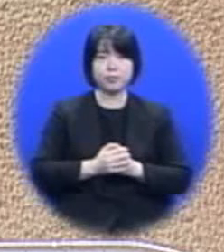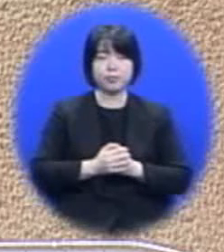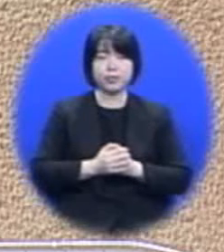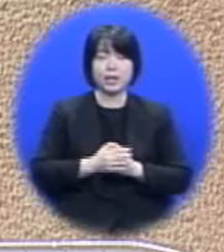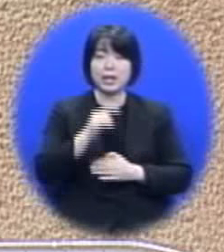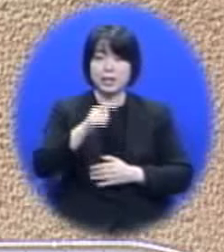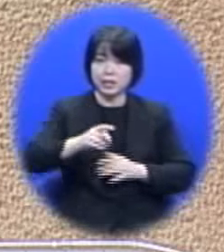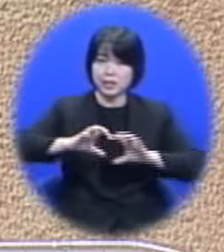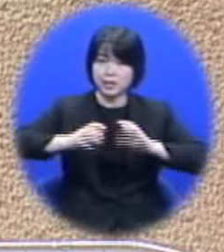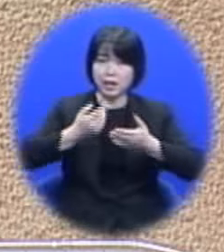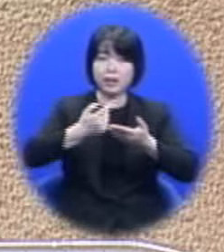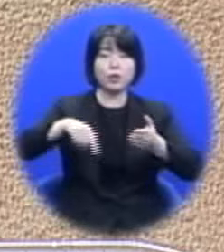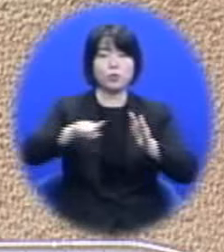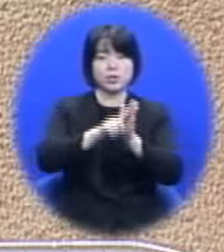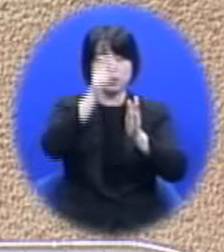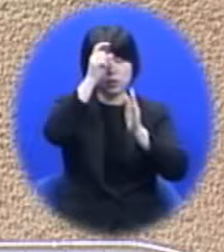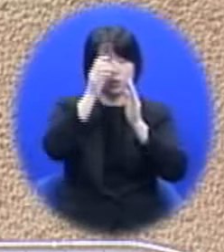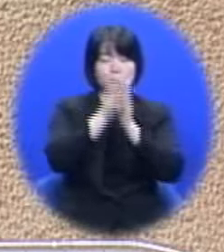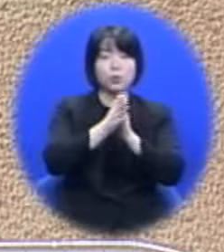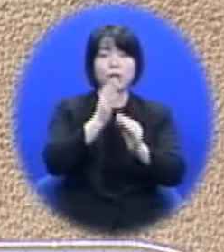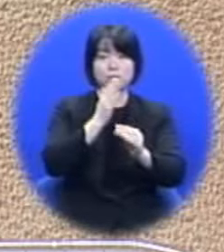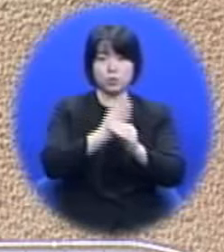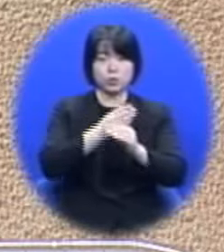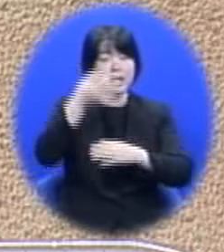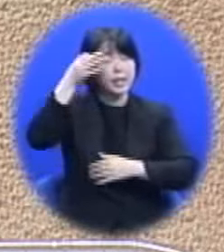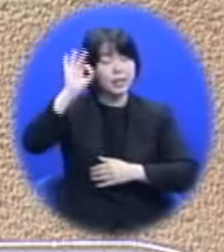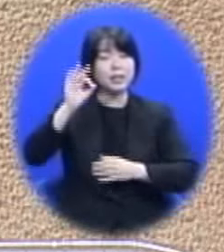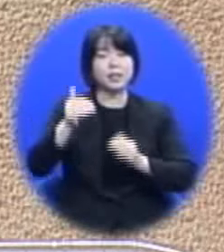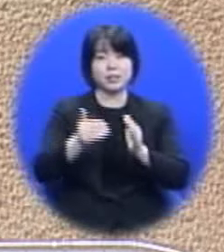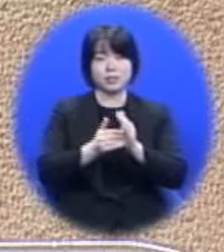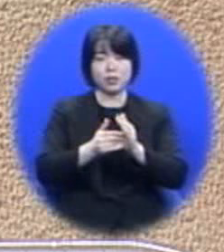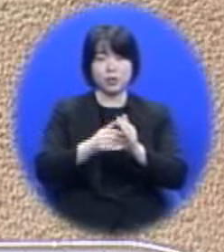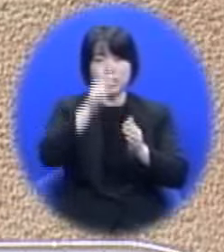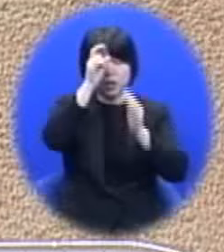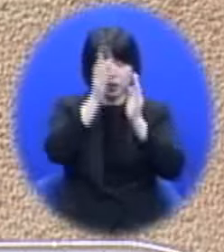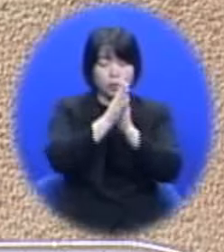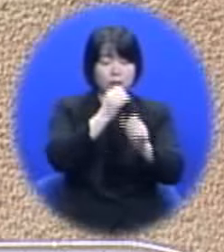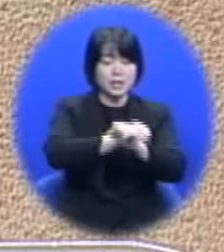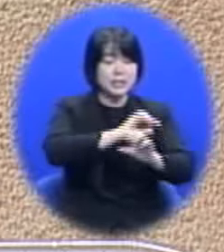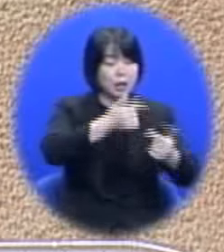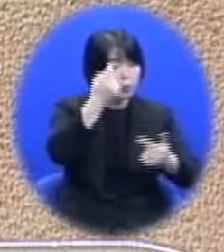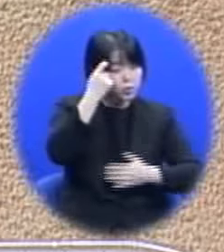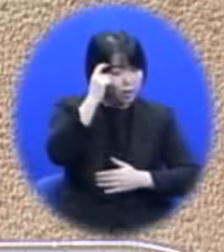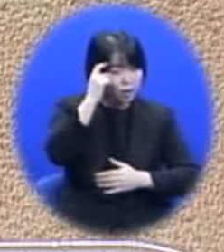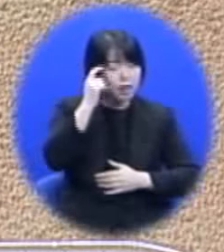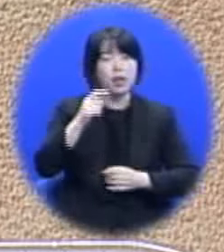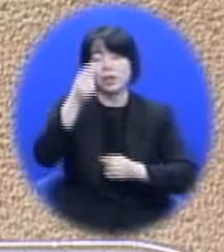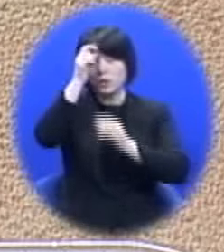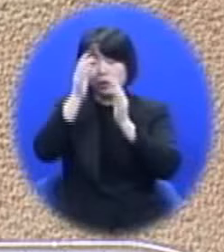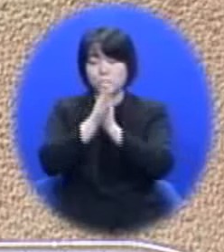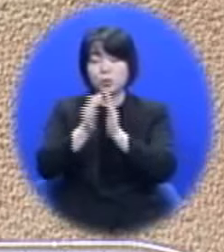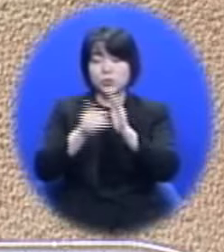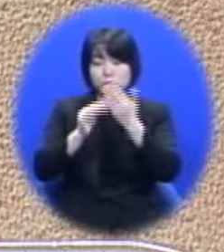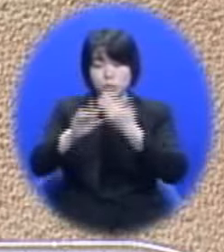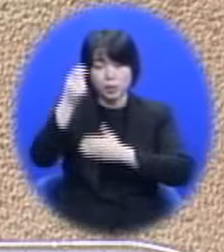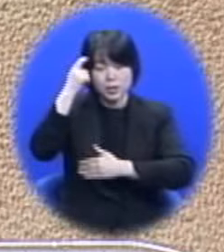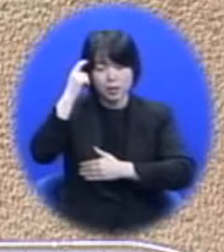이 나라를 위해서 기도하다가 깨달았어요. 기도하지 않고 생각하는 것과 기도하고 생각하는 건 너무 많이